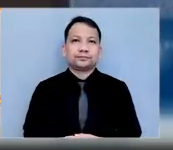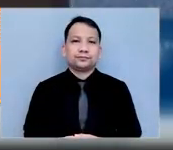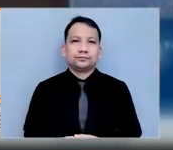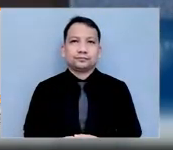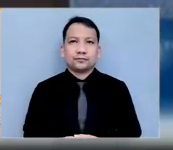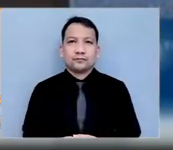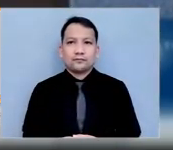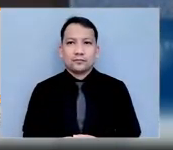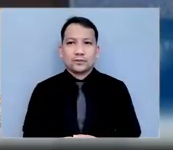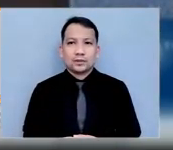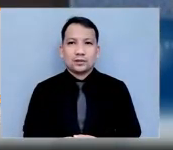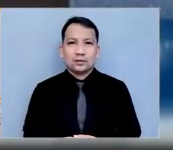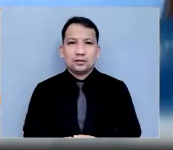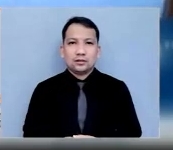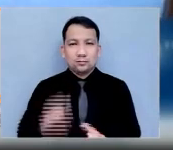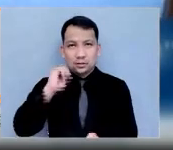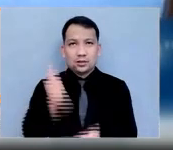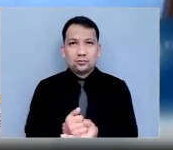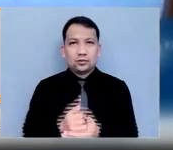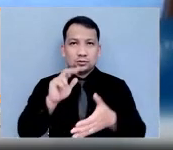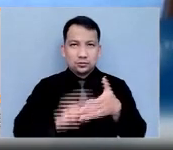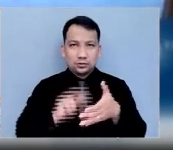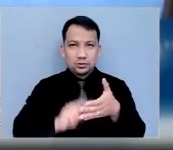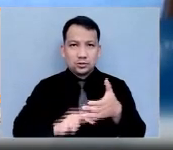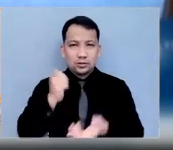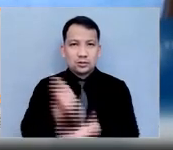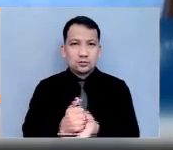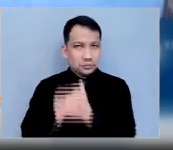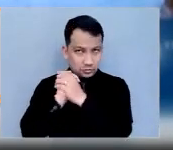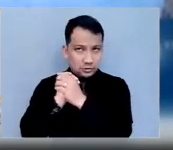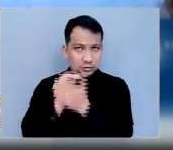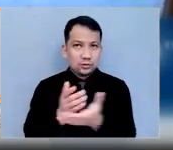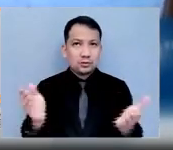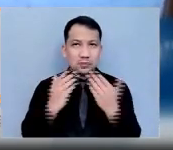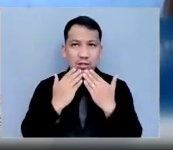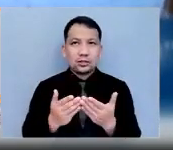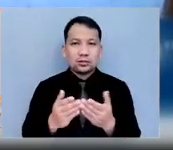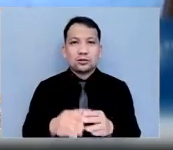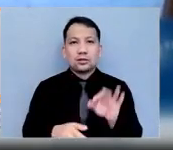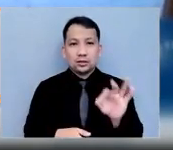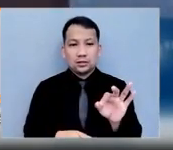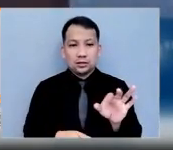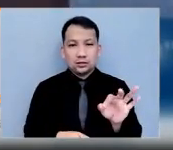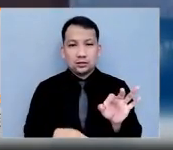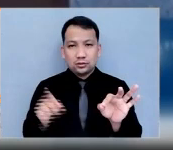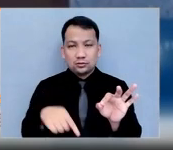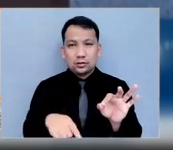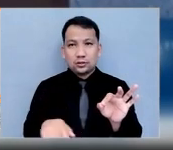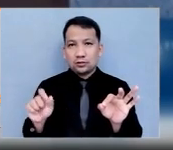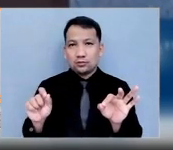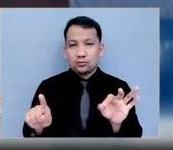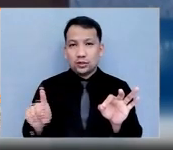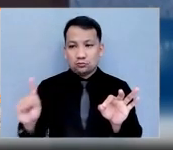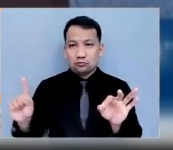2020 is approved on third reading. Congratulations. Thank you, Mr. Sa botong 19-1-1, lumusot sa Senado